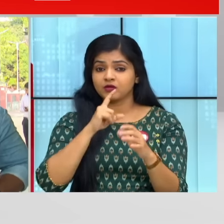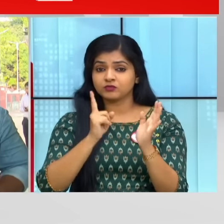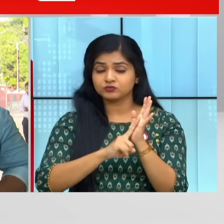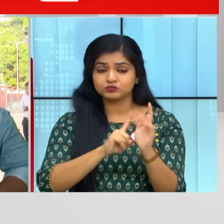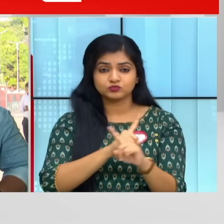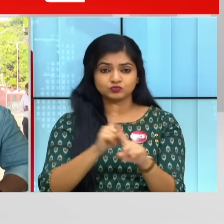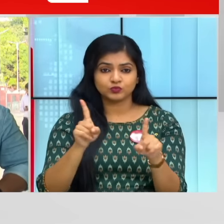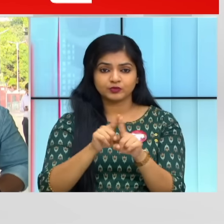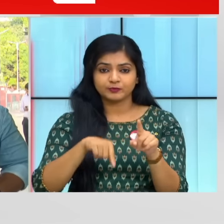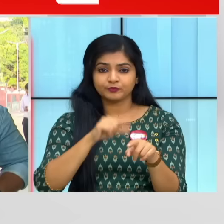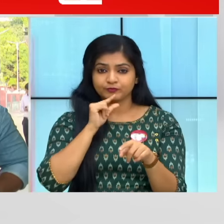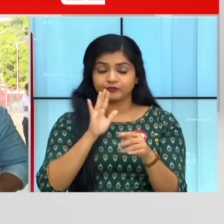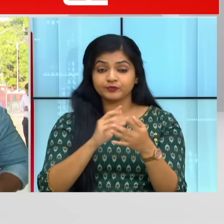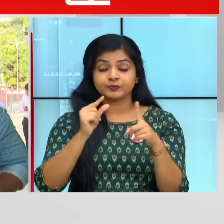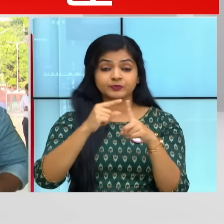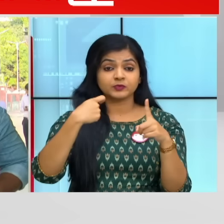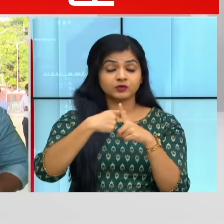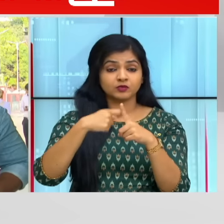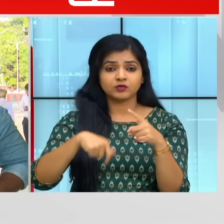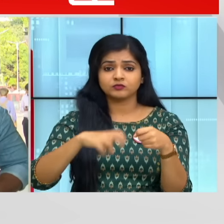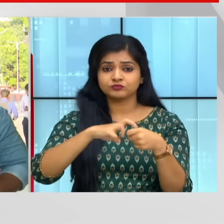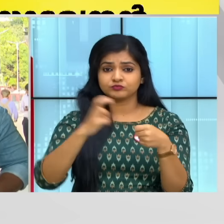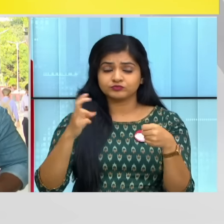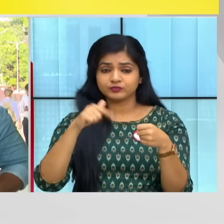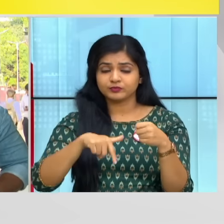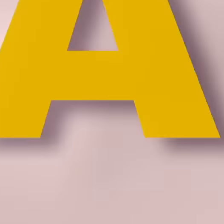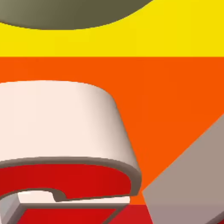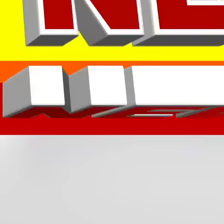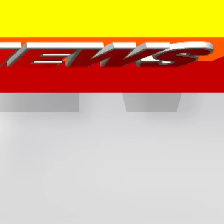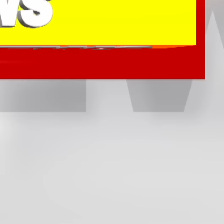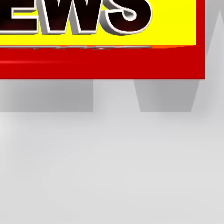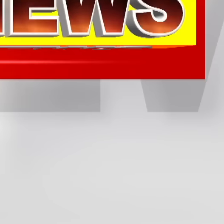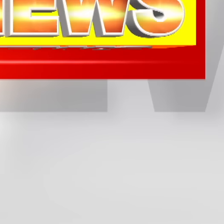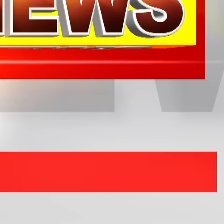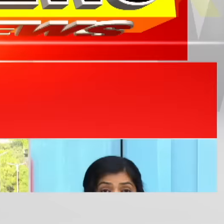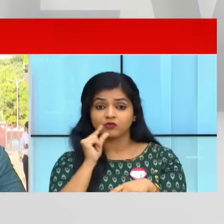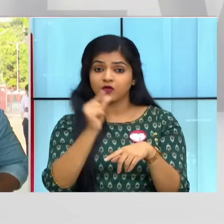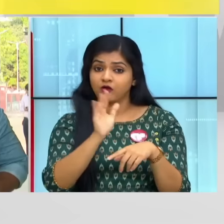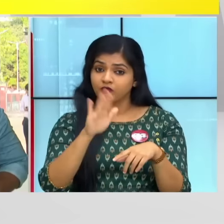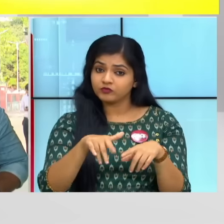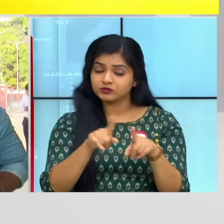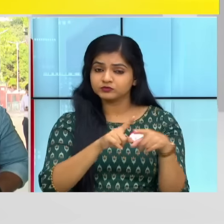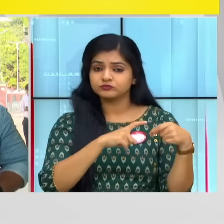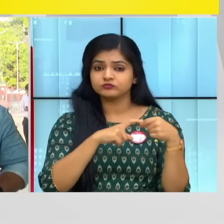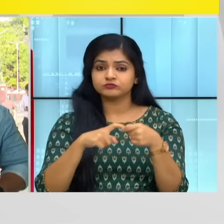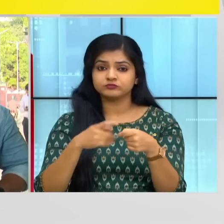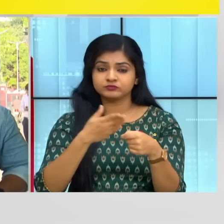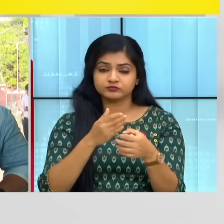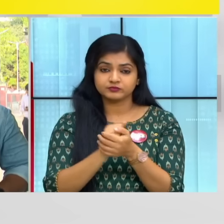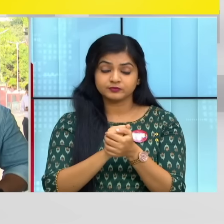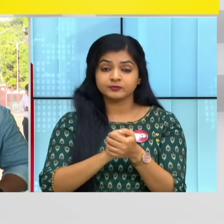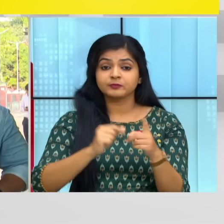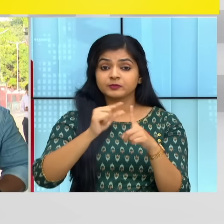അദ്ദേഹം പറയുന്നത്. PK കൃഷ്ണദാസ് ബഹിഷ്കരിച്ചു എന്ന് അദ്ദേഹം മാധ്യമങ്ങളോട് ഏതെങ്കിലും ഘട്ടത്തിൽ പറഞ്ഞോ എന്നൊരു ചോദ്യമാണ് അദ്ദേഹം ചോദിച്ചത്. അത് മാത്രമല്ല, പ്രകാശ്